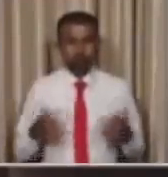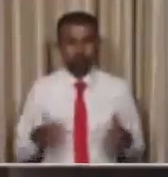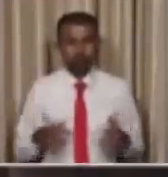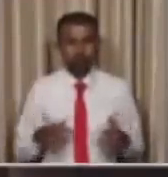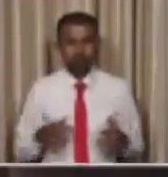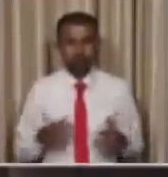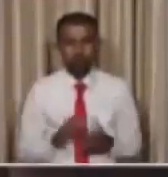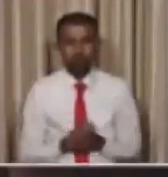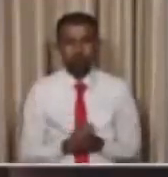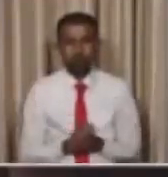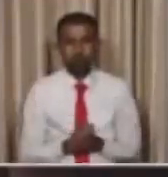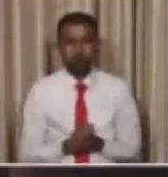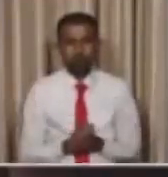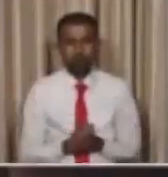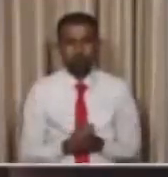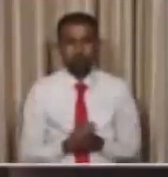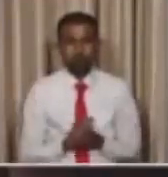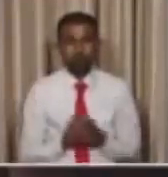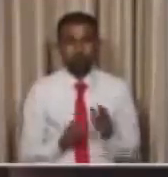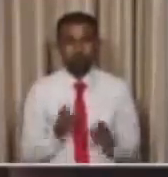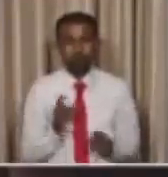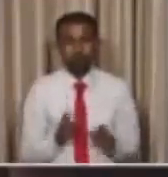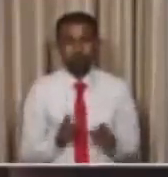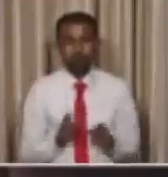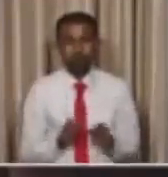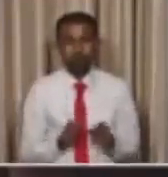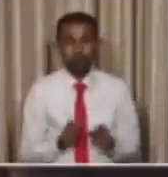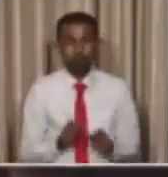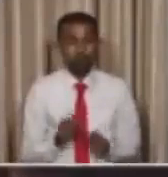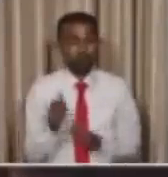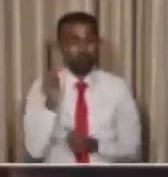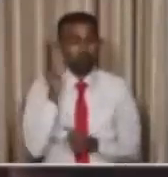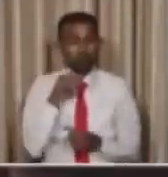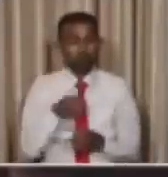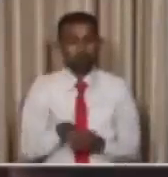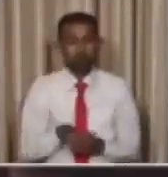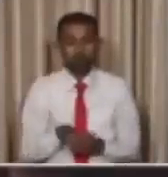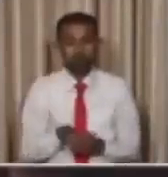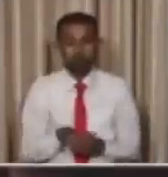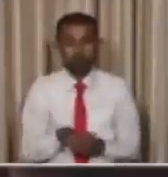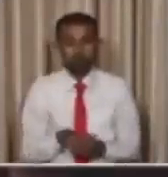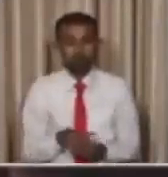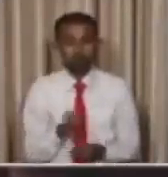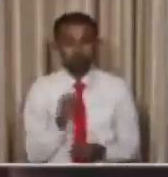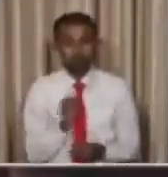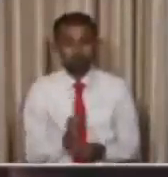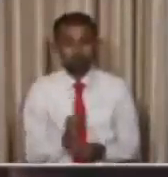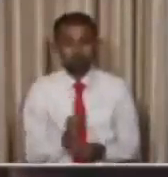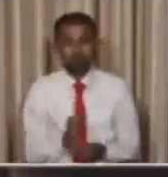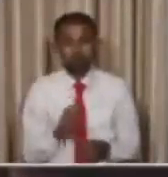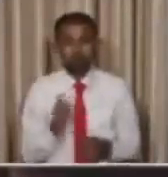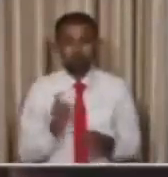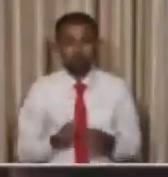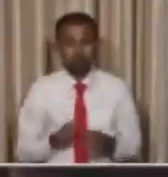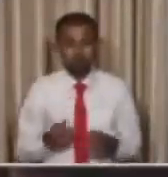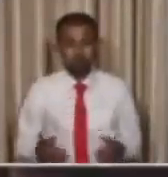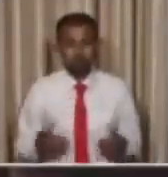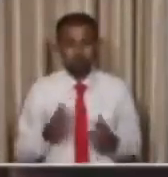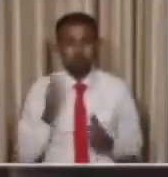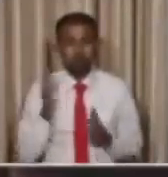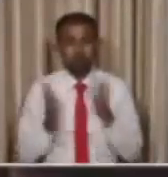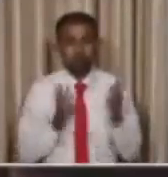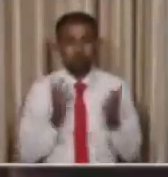තිබෙනවා. මොකද මානුෂික මේ මනුෂ්‍ය ඉතිහාසය තුළ ඉතාම ඛේද ජනතීය තත්ත්වයක් අද වෙනකොට